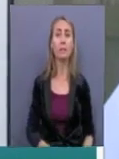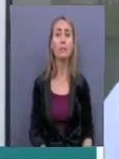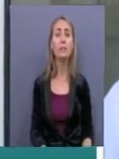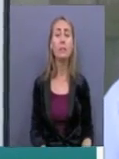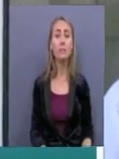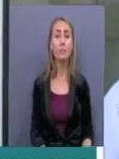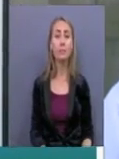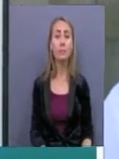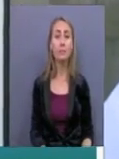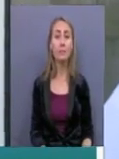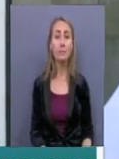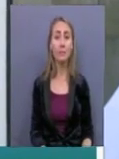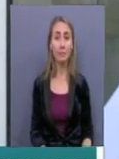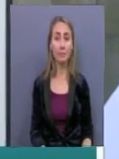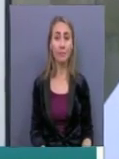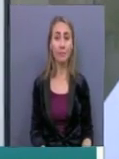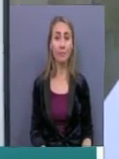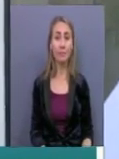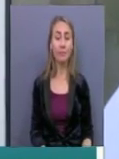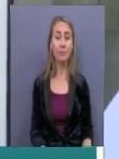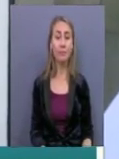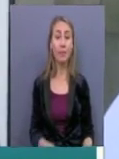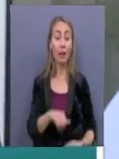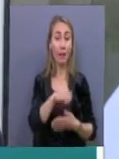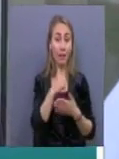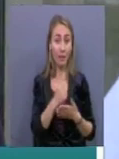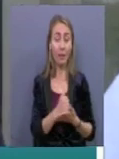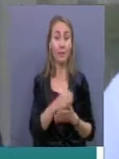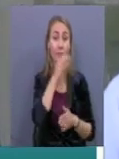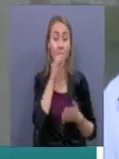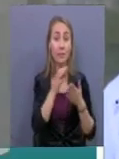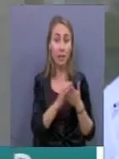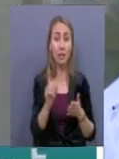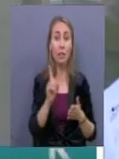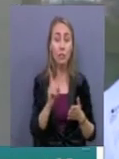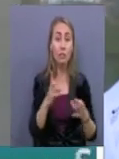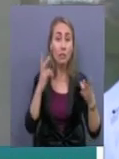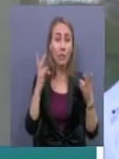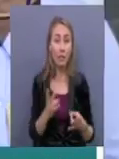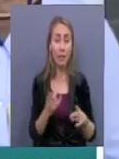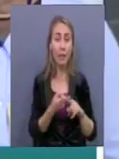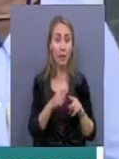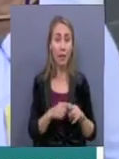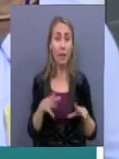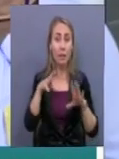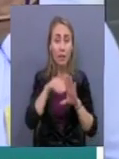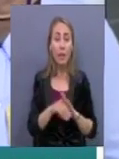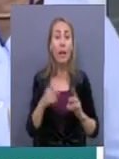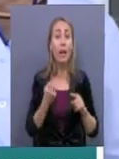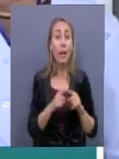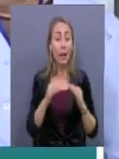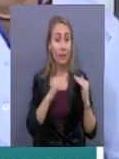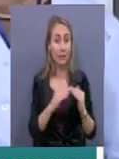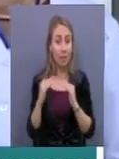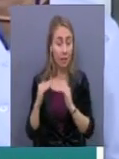Аудан бойынша жол мектеп құрылыстары қолға алынады. Сондай-ақ Жібек жолы ауылының дамуына 4 миллиард теңге бөлінбек. Қаржыны тиімді игеріп, тиісті жобалау